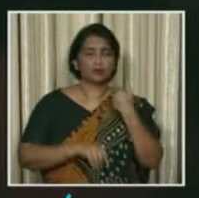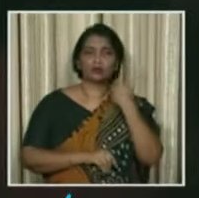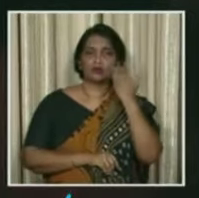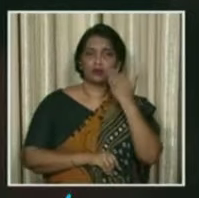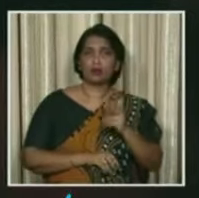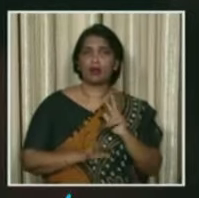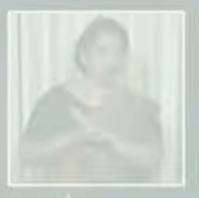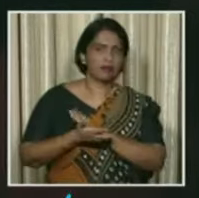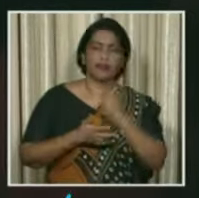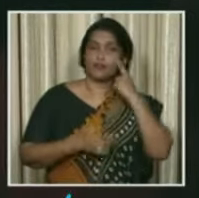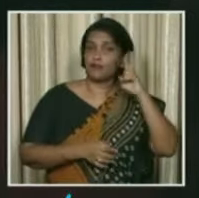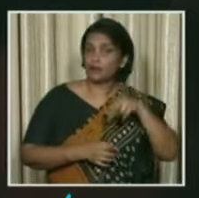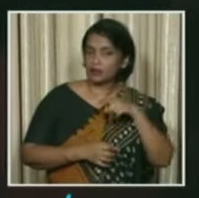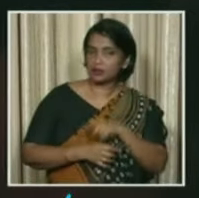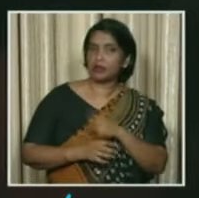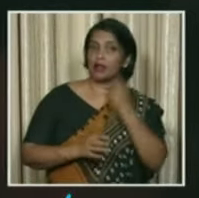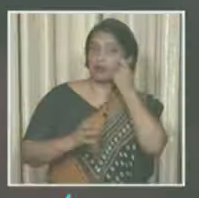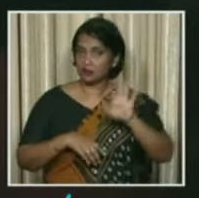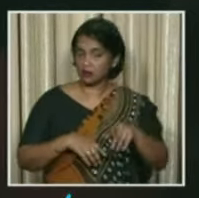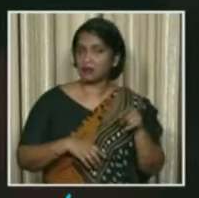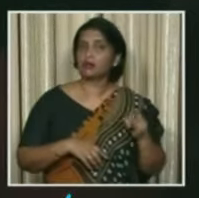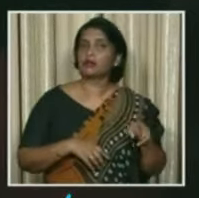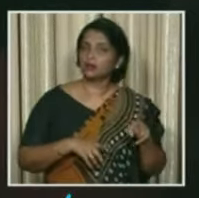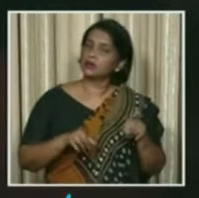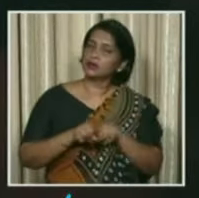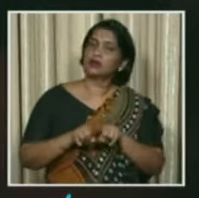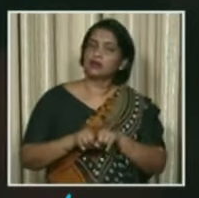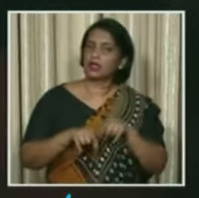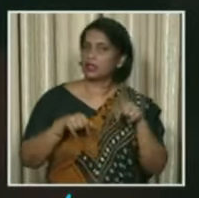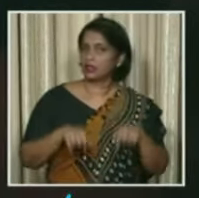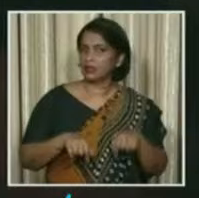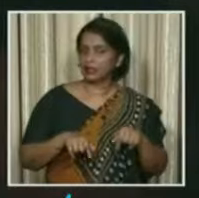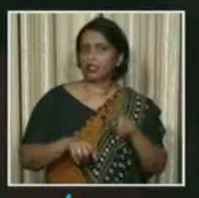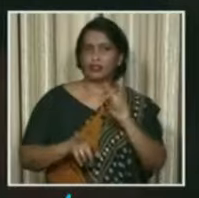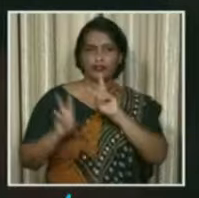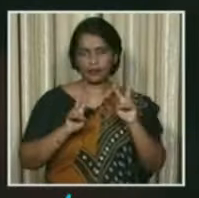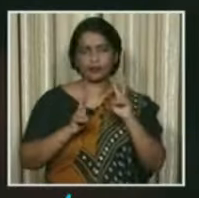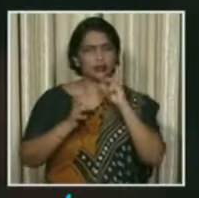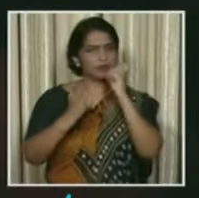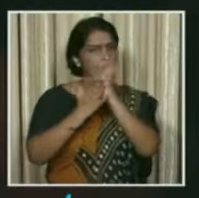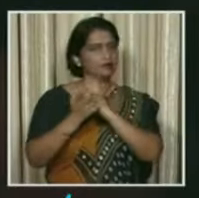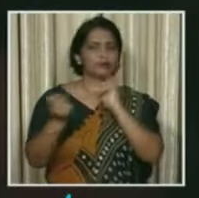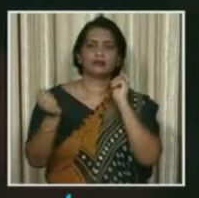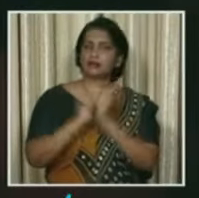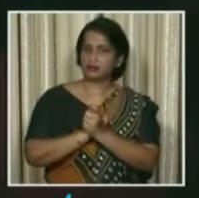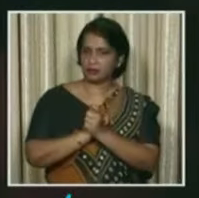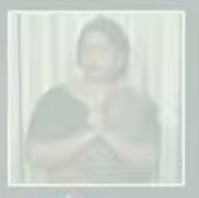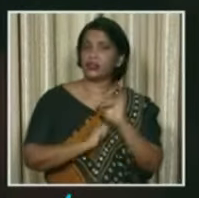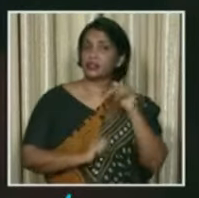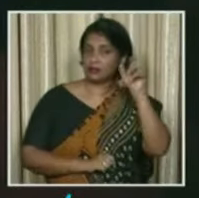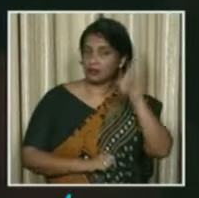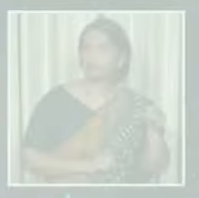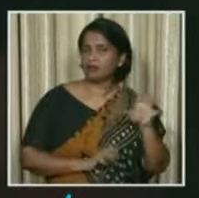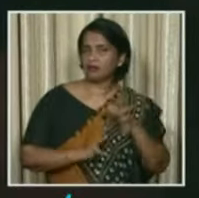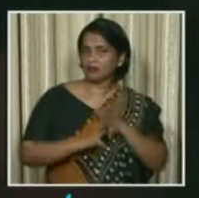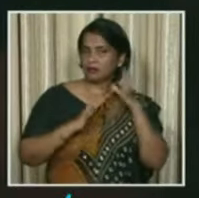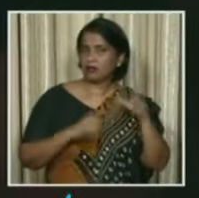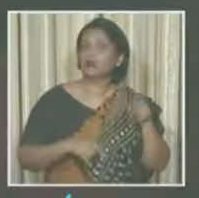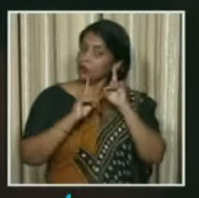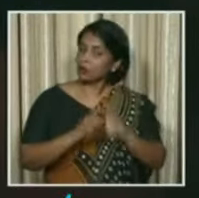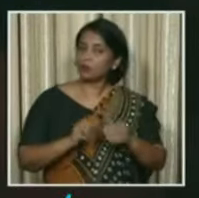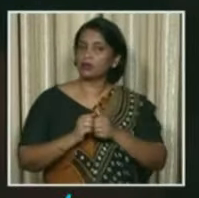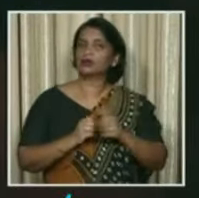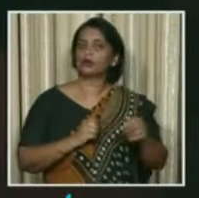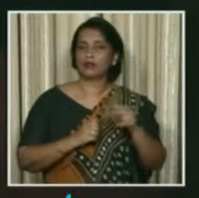80ක 85ක් වෙන්න පුළුවන්. මේ යෝජනාව කඩිනමින් මම කියන්නේ දැනට 22 වෙනි සංශෝධනයේට තියෙන හදිසිය ඇතමුන්ට වඩා මෙමනි